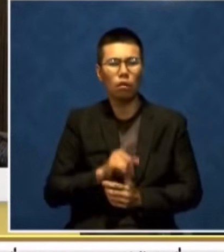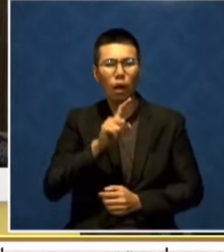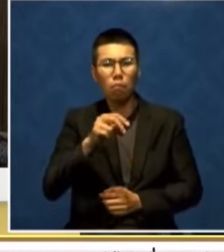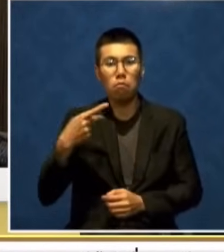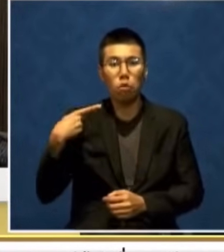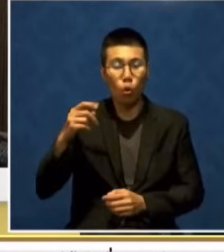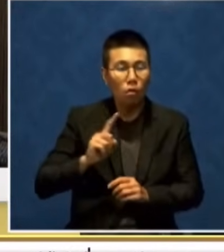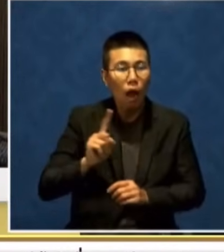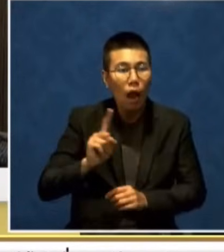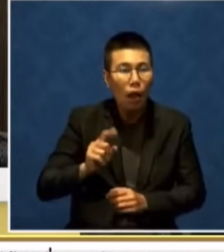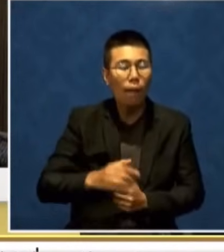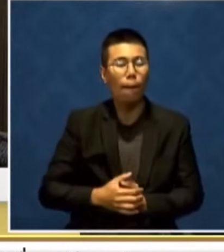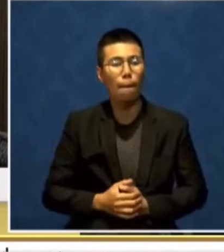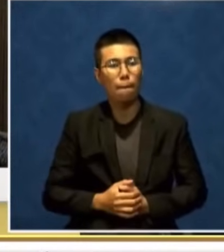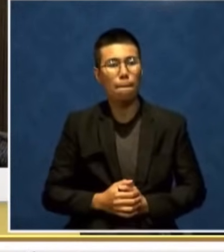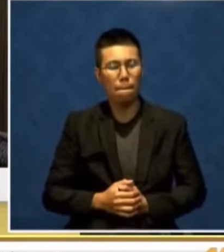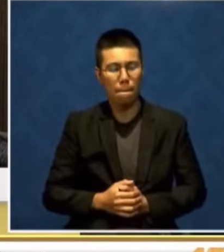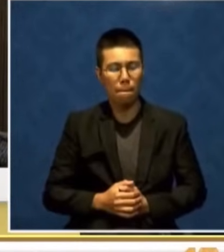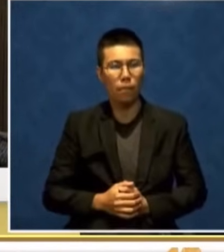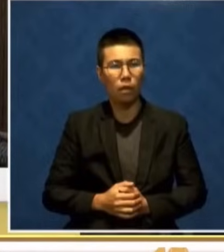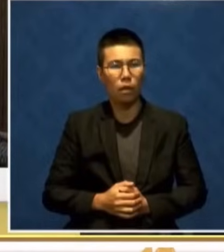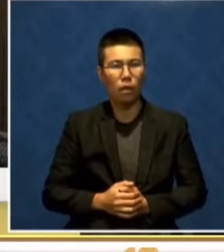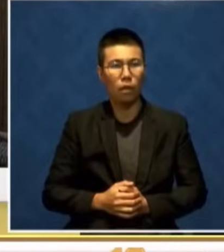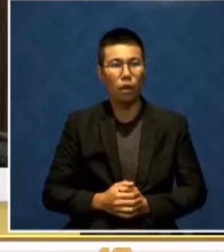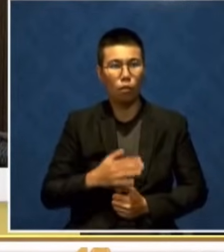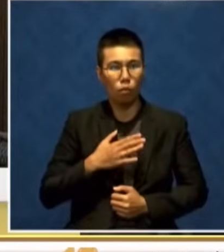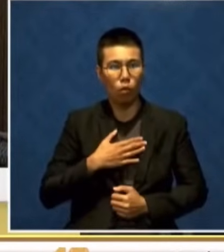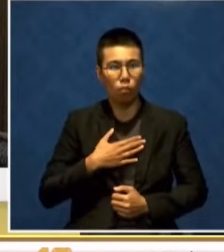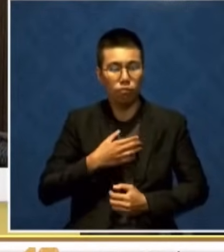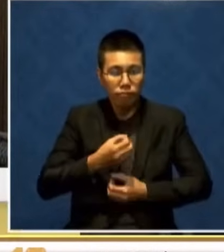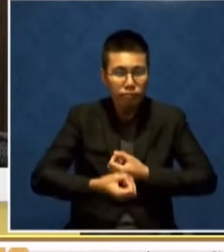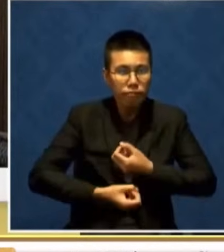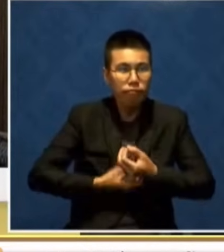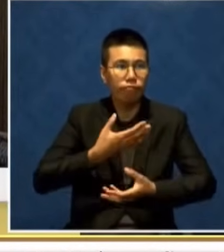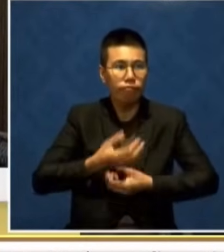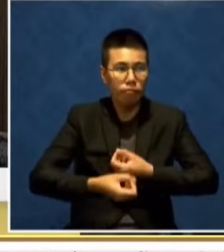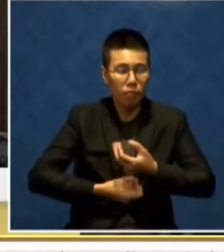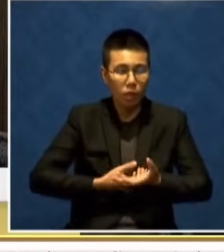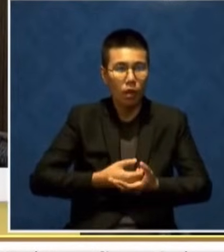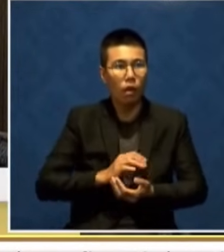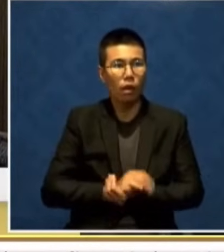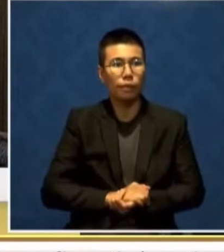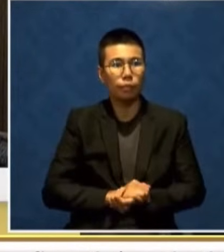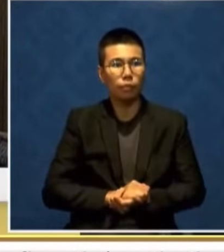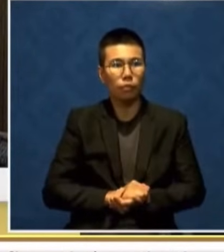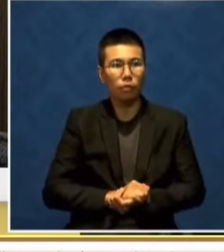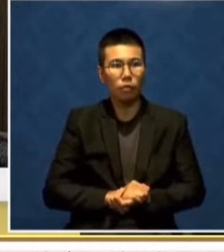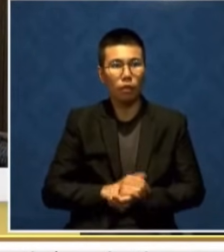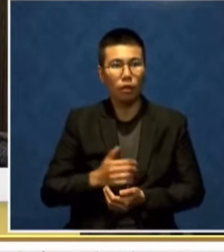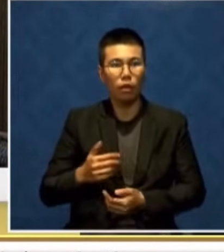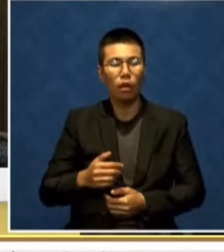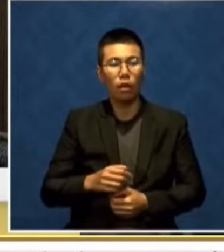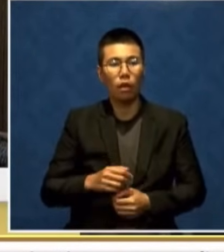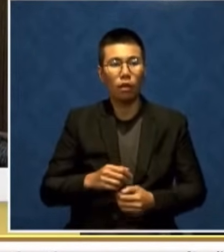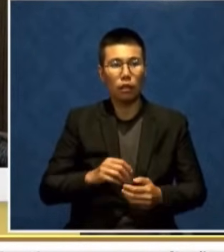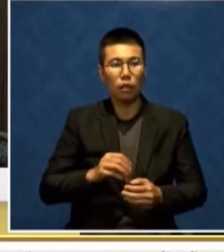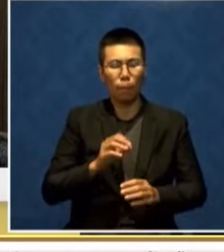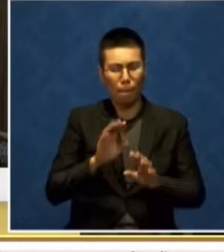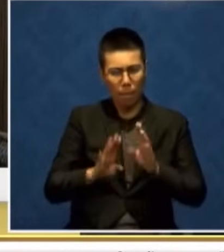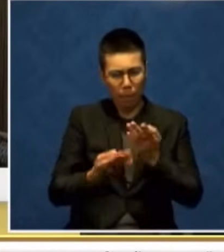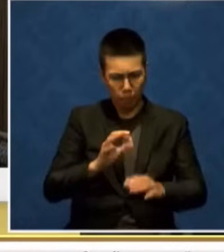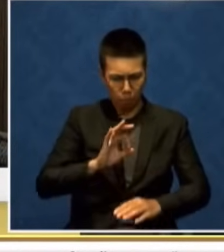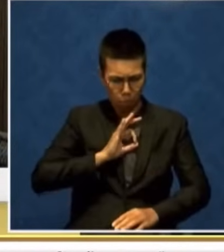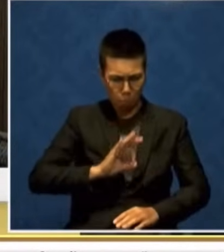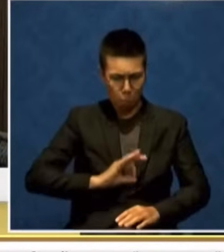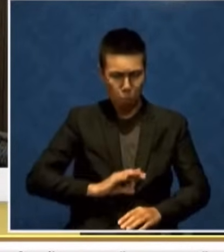ไรทั้งหมดที่ผมพูดมาคือกระดุม 5เม็ดที่ผมอยาก